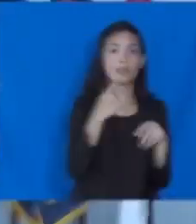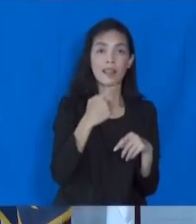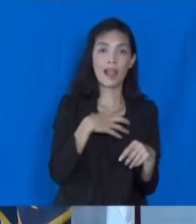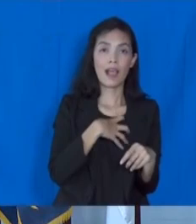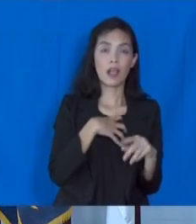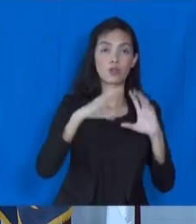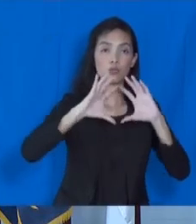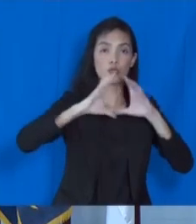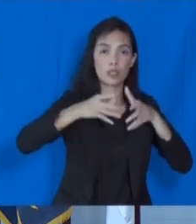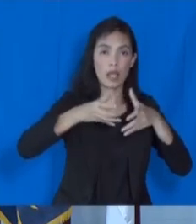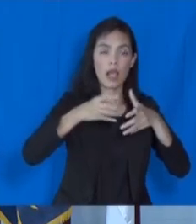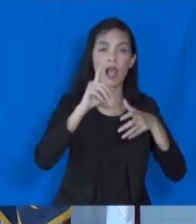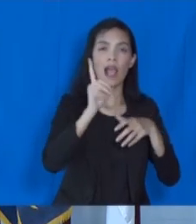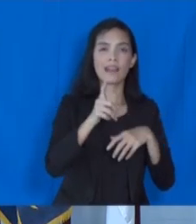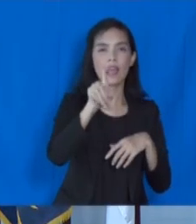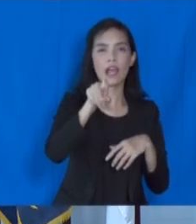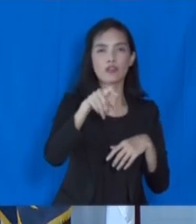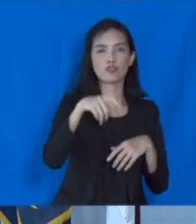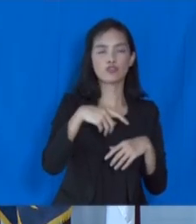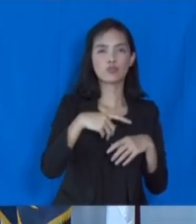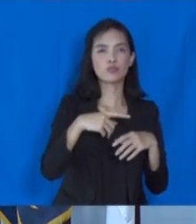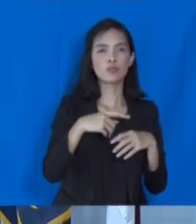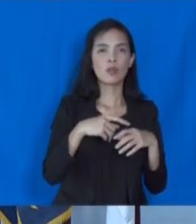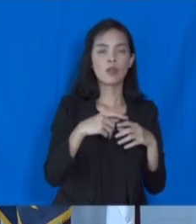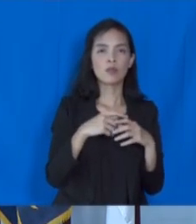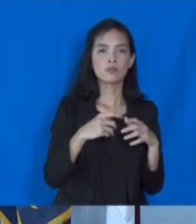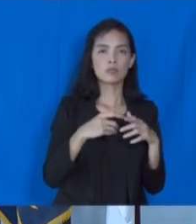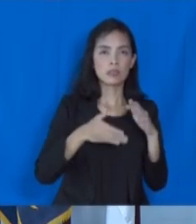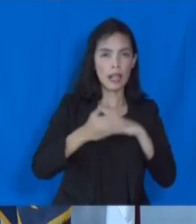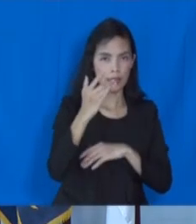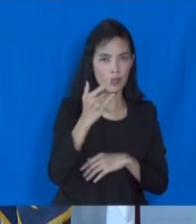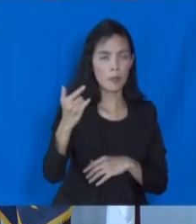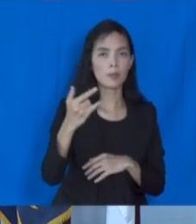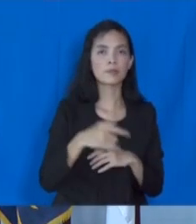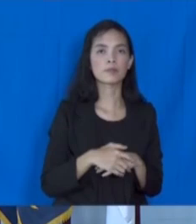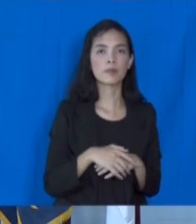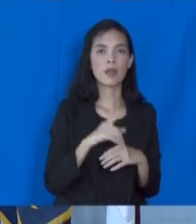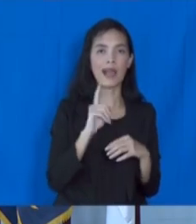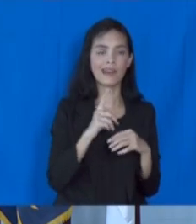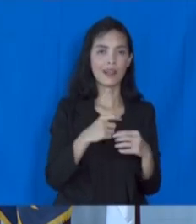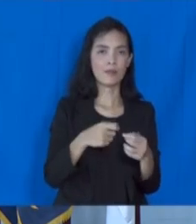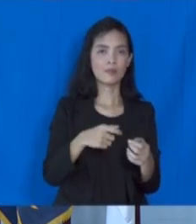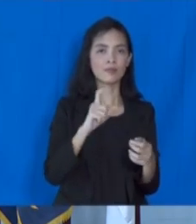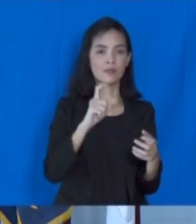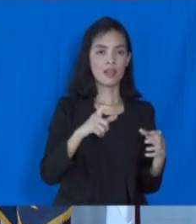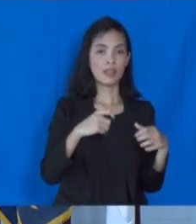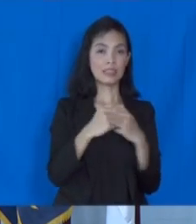duniawi ada hal yang harus dipenuhi yaitu mulai dari pemandian